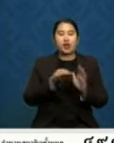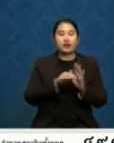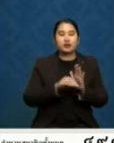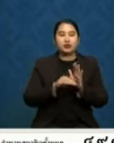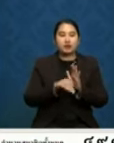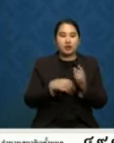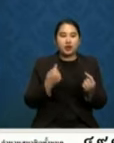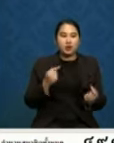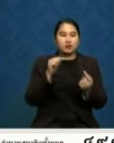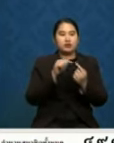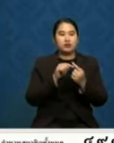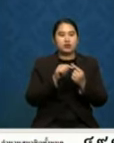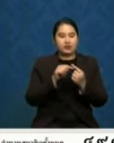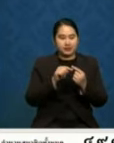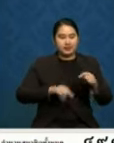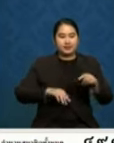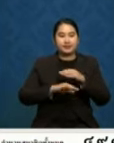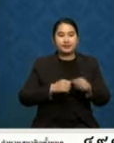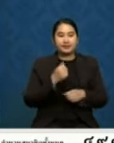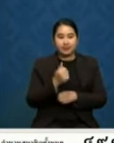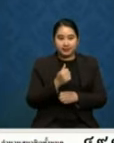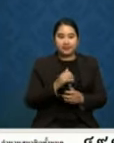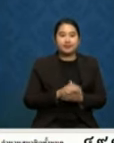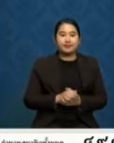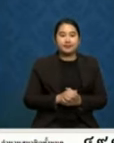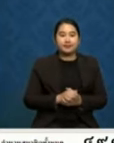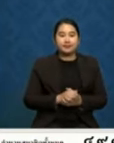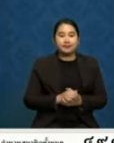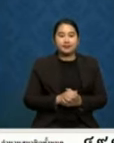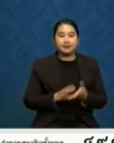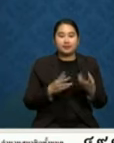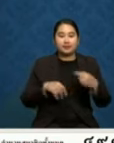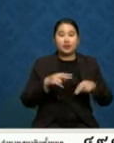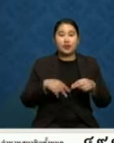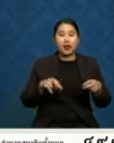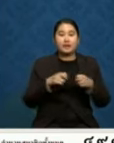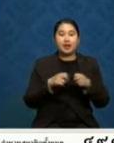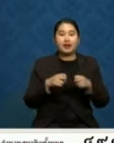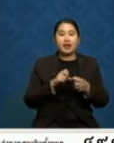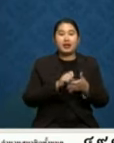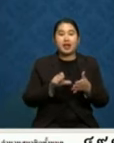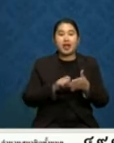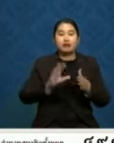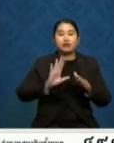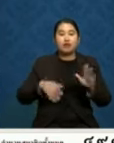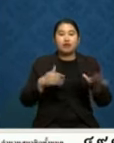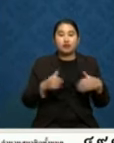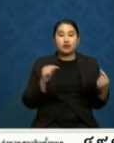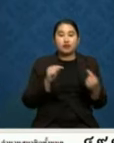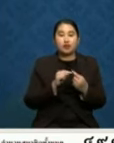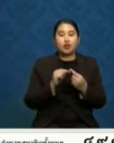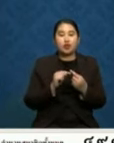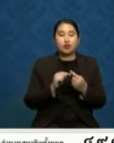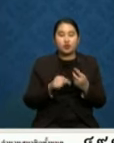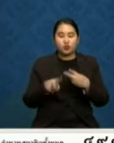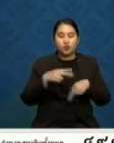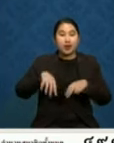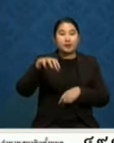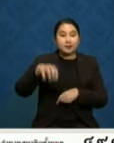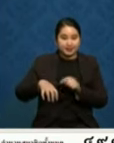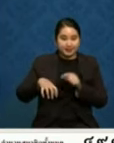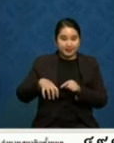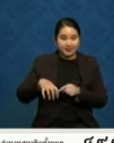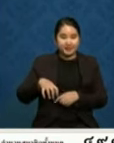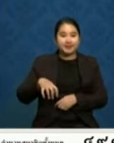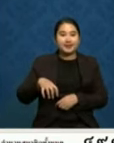การยุติธรรมในเบื้องต้นนะครับในขณะที่การบำบัดแก้ไขฟื้นฟูอยู่ในสถานที่ควบคุมภายในการดูแลของก